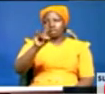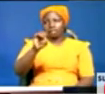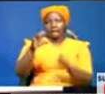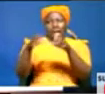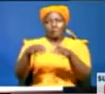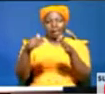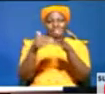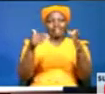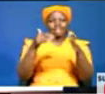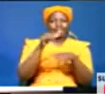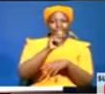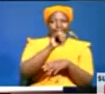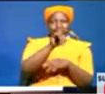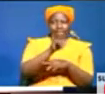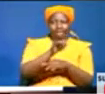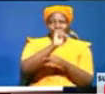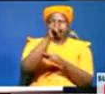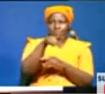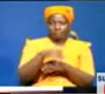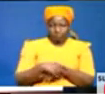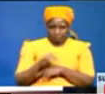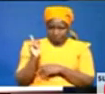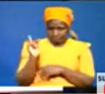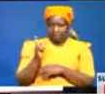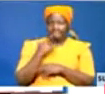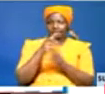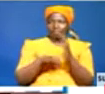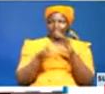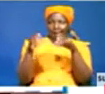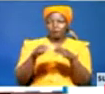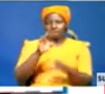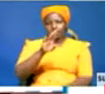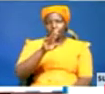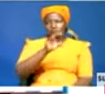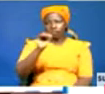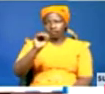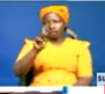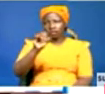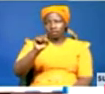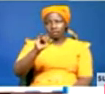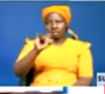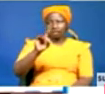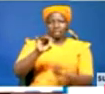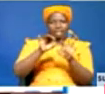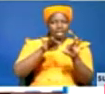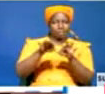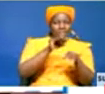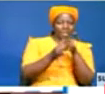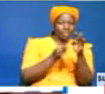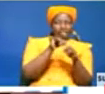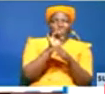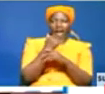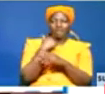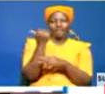Katika uamuzi wake, jaji Hedwig Ongundi alisema kampuni ya Brookside haikuthibitisha iwapo ilipata hasara zozote